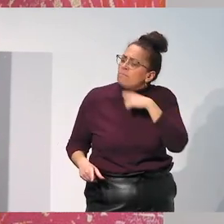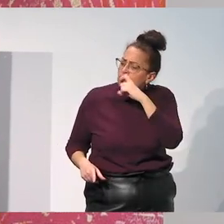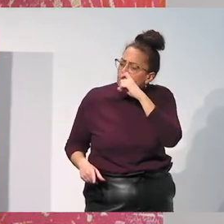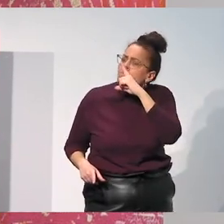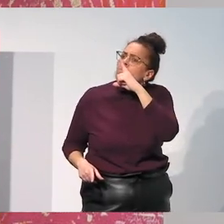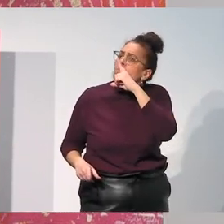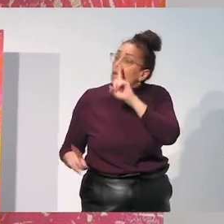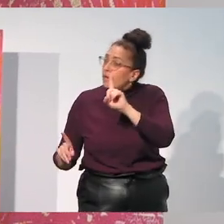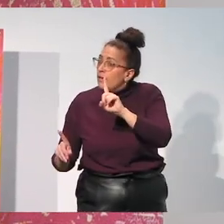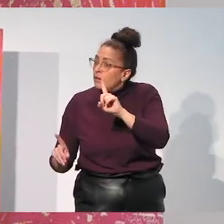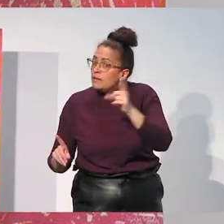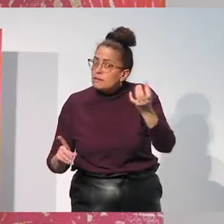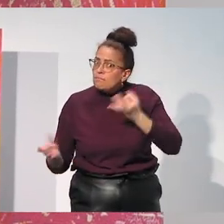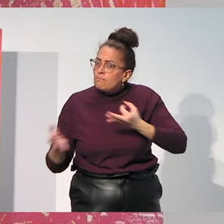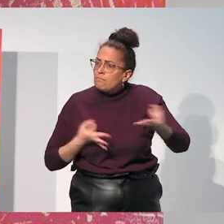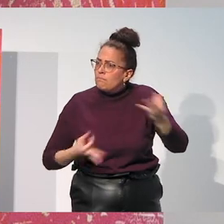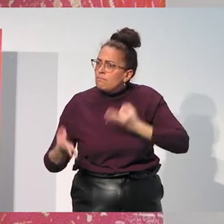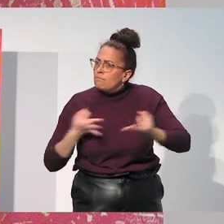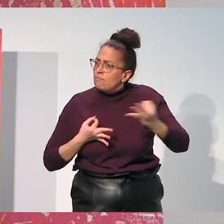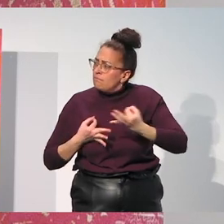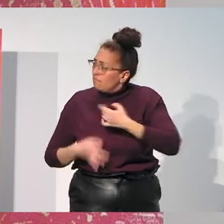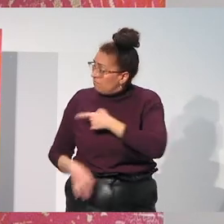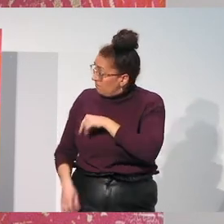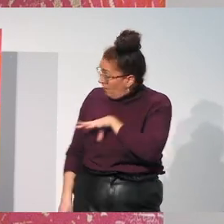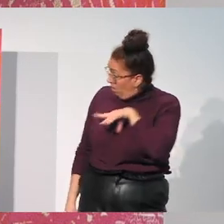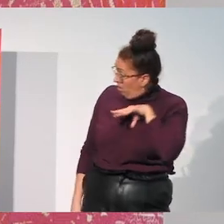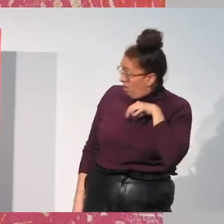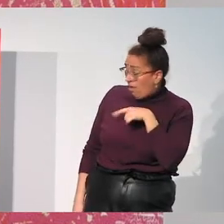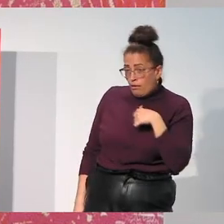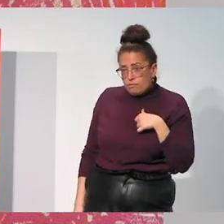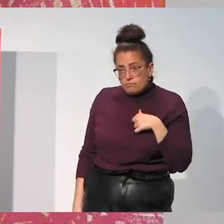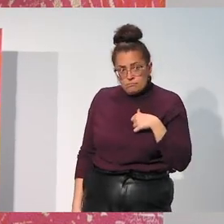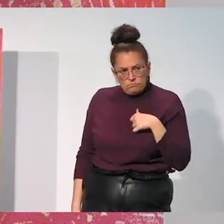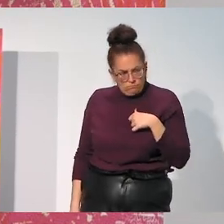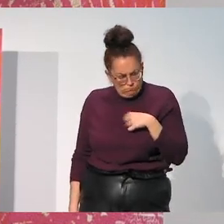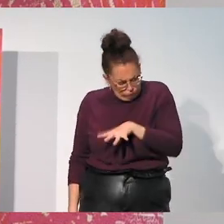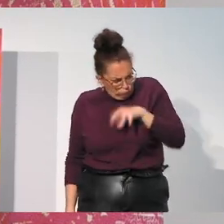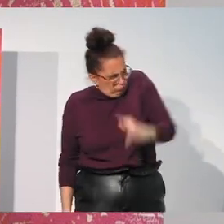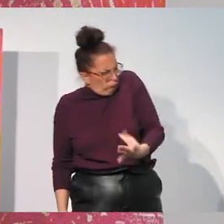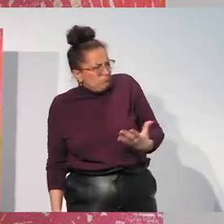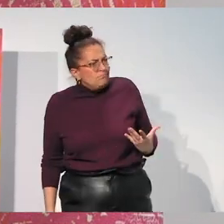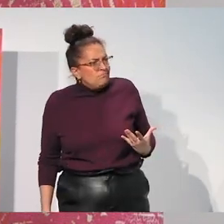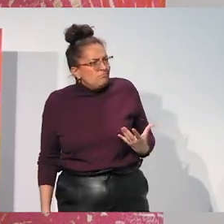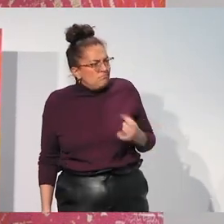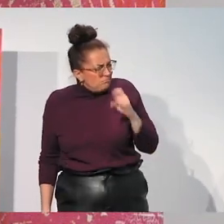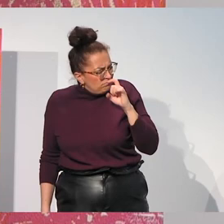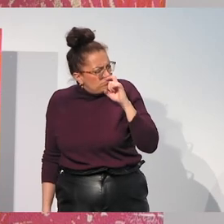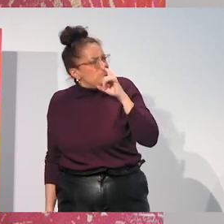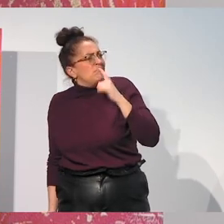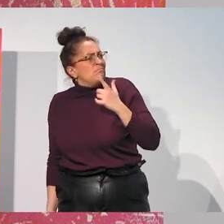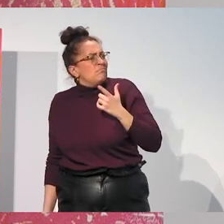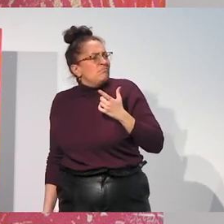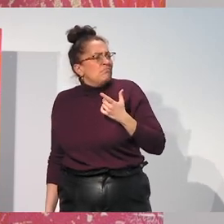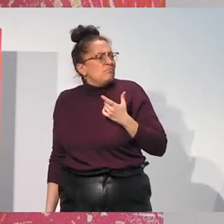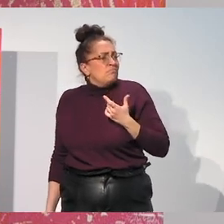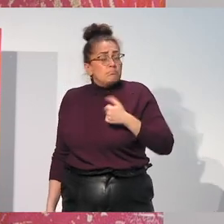me l'a souvent dit, il n'y a pas de quoi être fier. Si, il y a de quoi. Ce soleil, cette